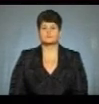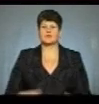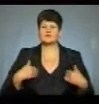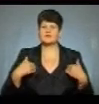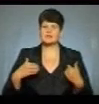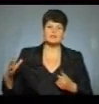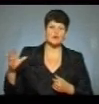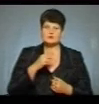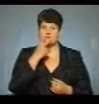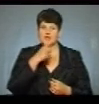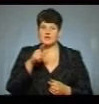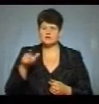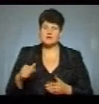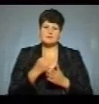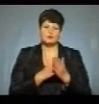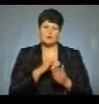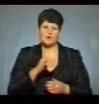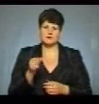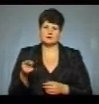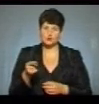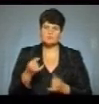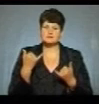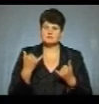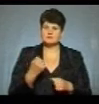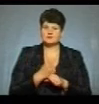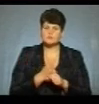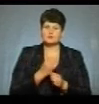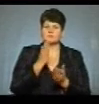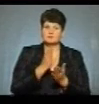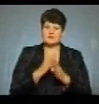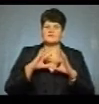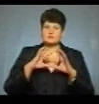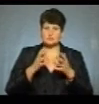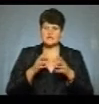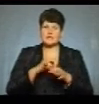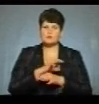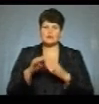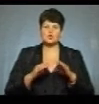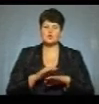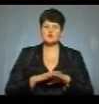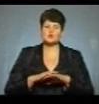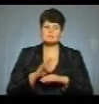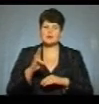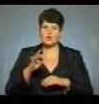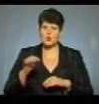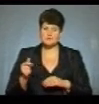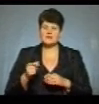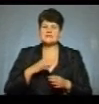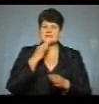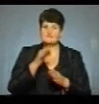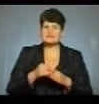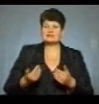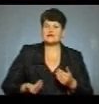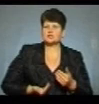Мої вітання усім глядачам телеканалу ЮА Тернопіль. У прямому ефірі всеукраїнський проект Суспільного «Звіти наживо». Щомісяця у